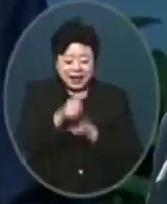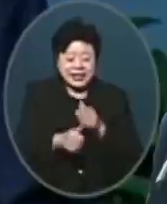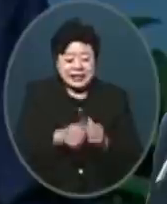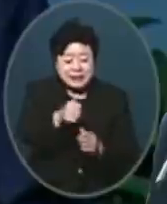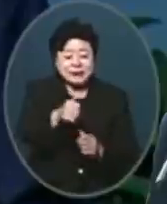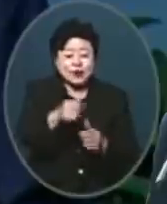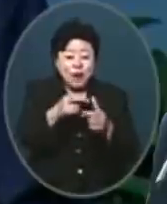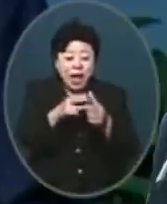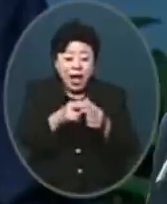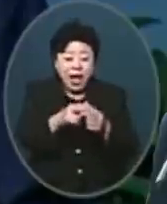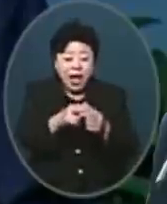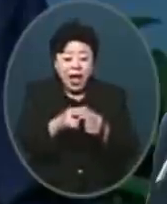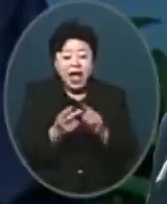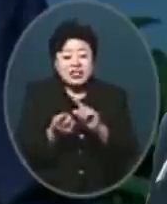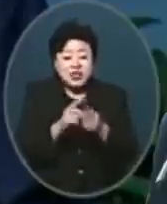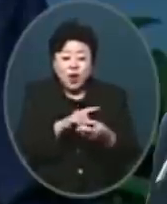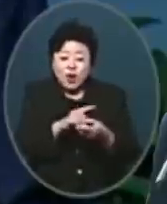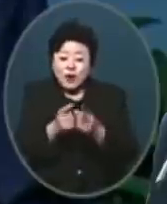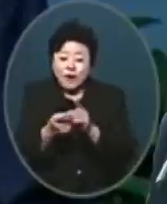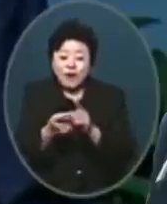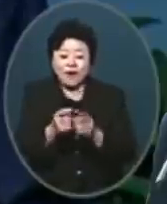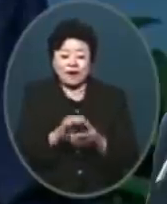하나님과 서로